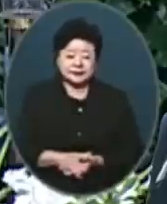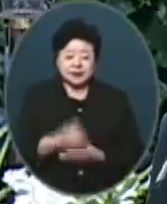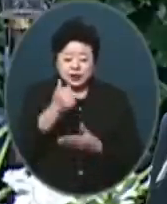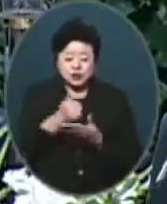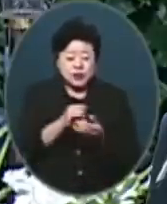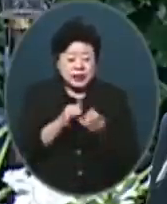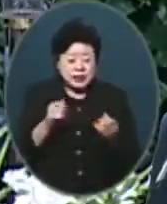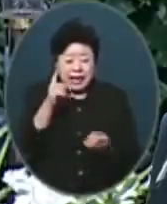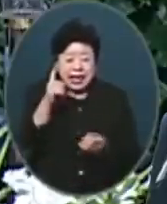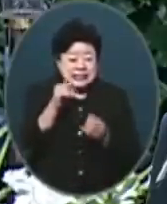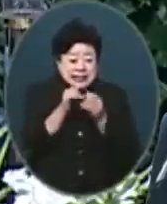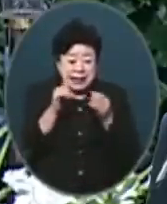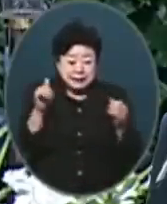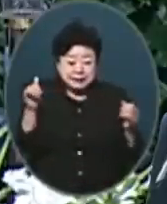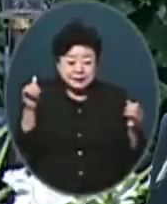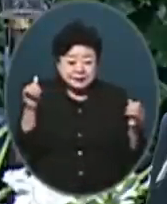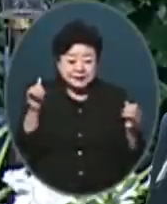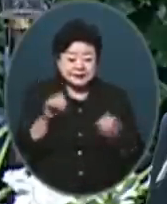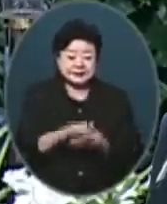죄인 한 사람은